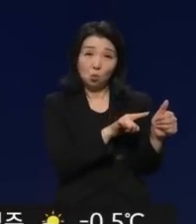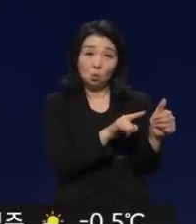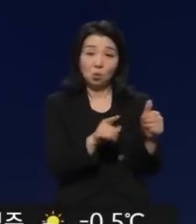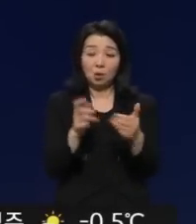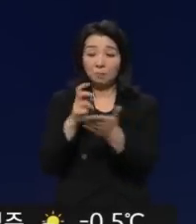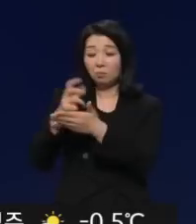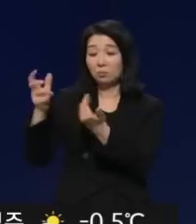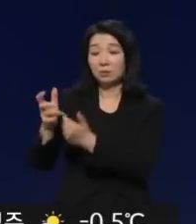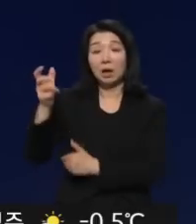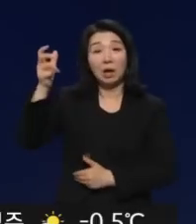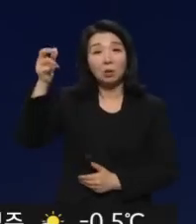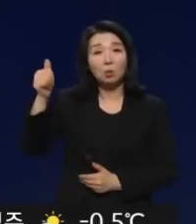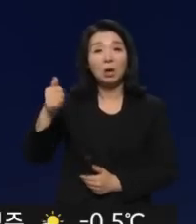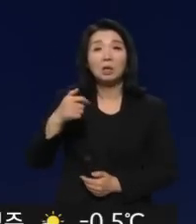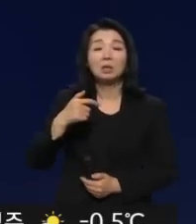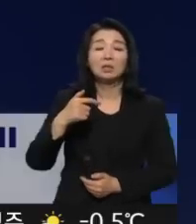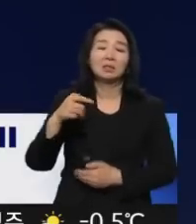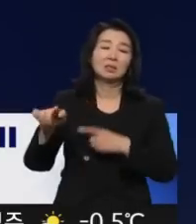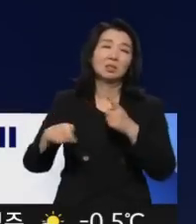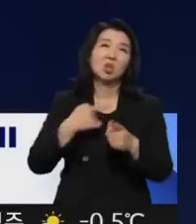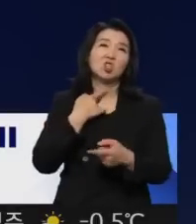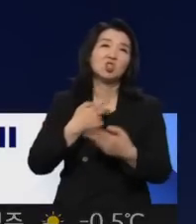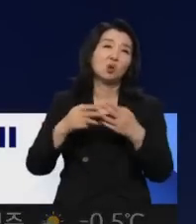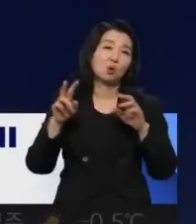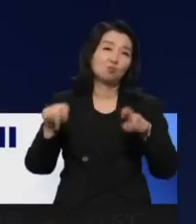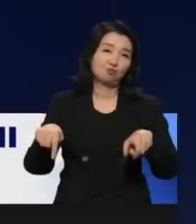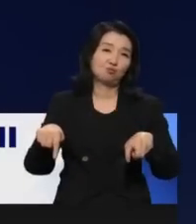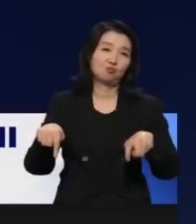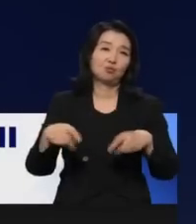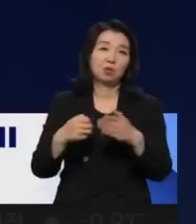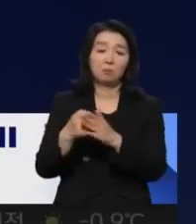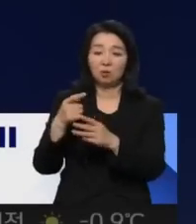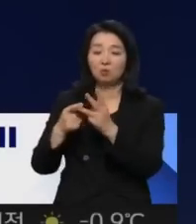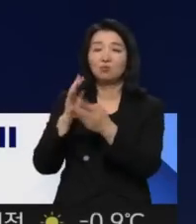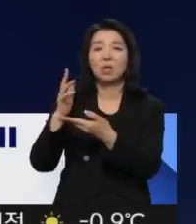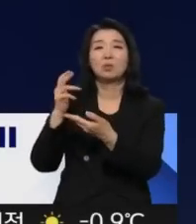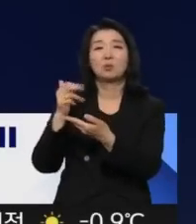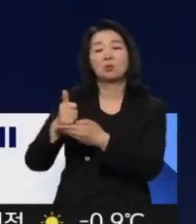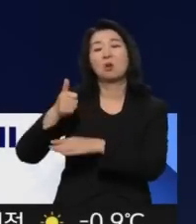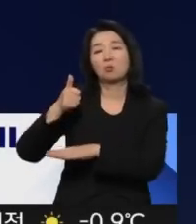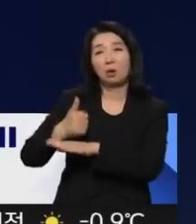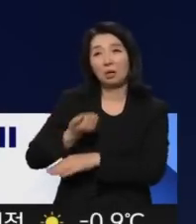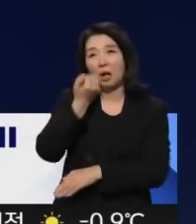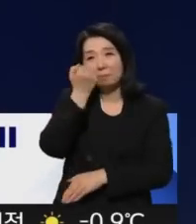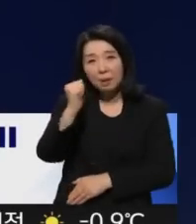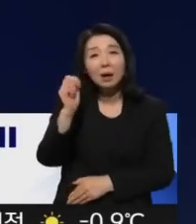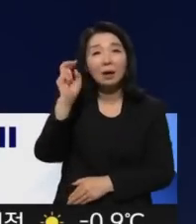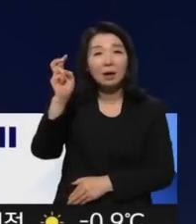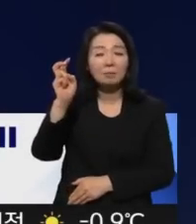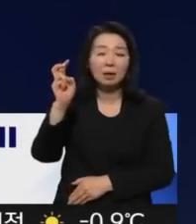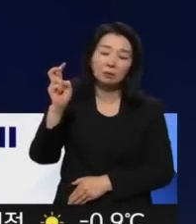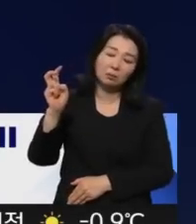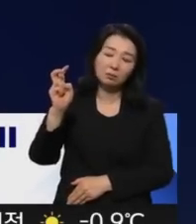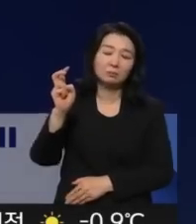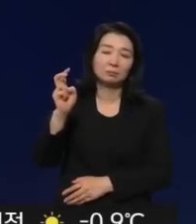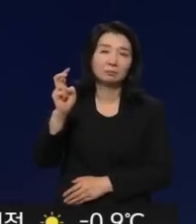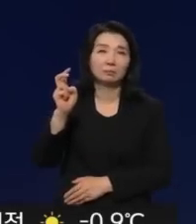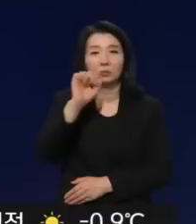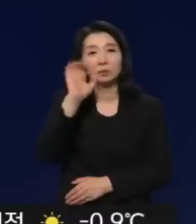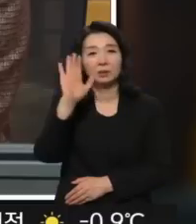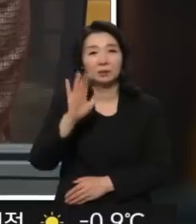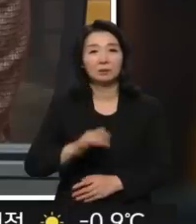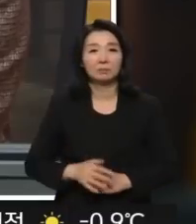장관이 정치 무경험자이기 때문에 윤석열 대통령과 마찬가지 결과일 것이라면서 회의적인 입장을 나타냈는데요. 들어보시죠.